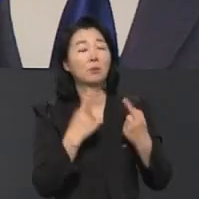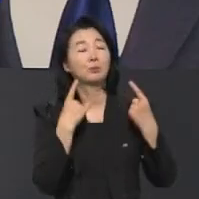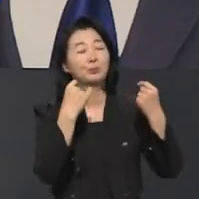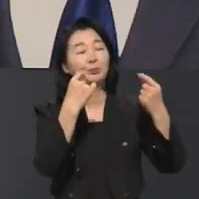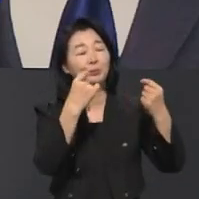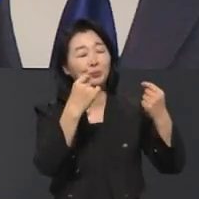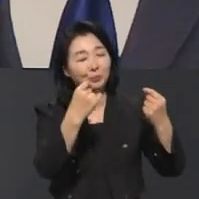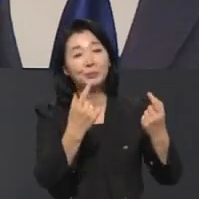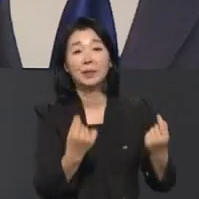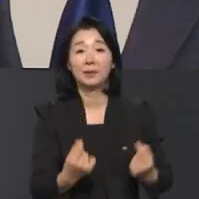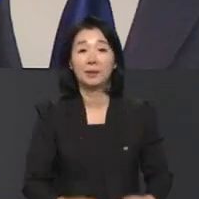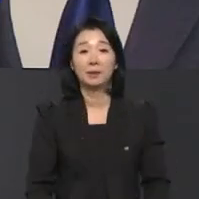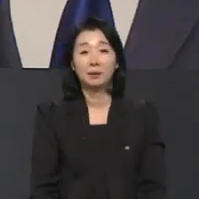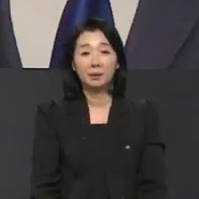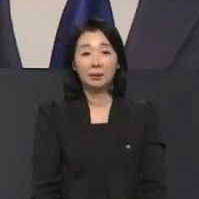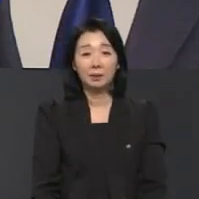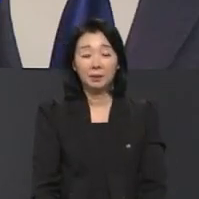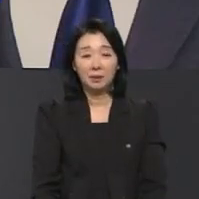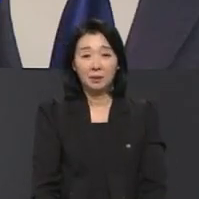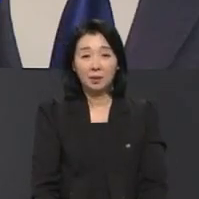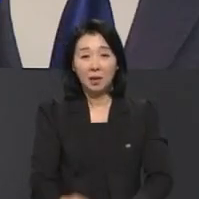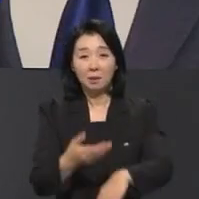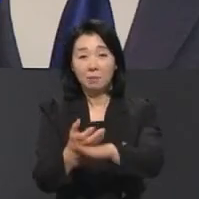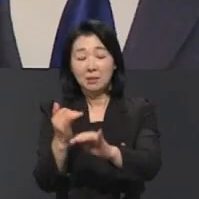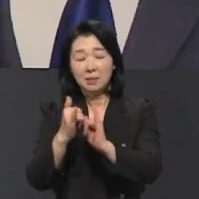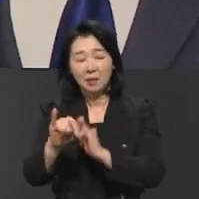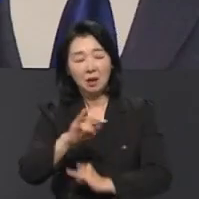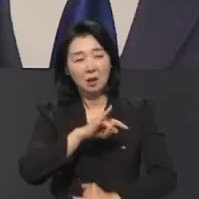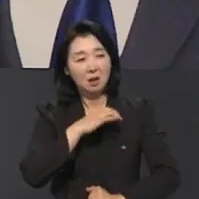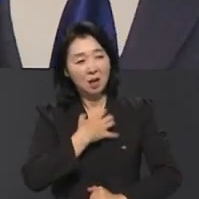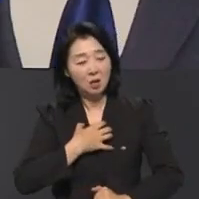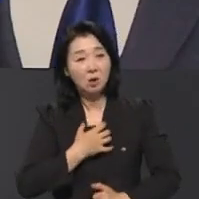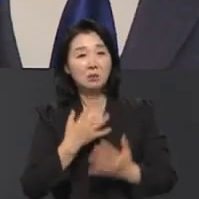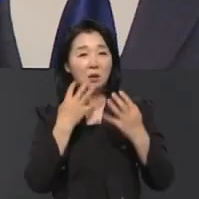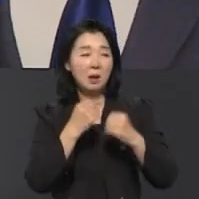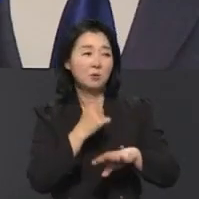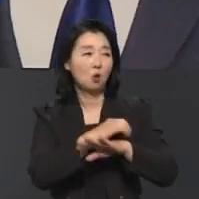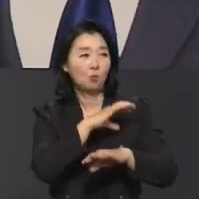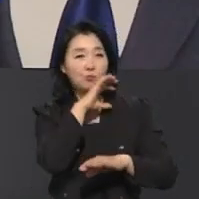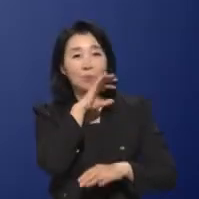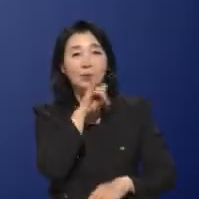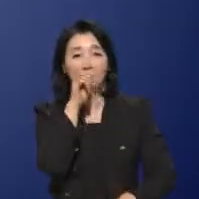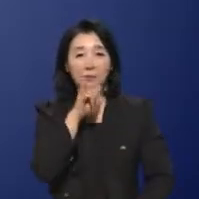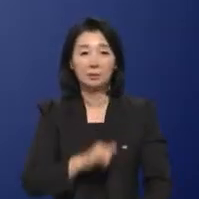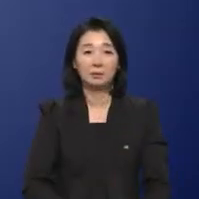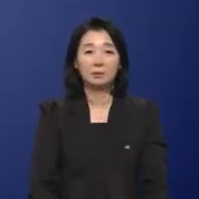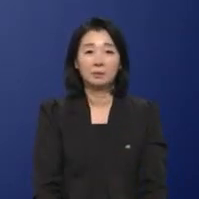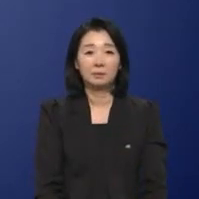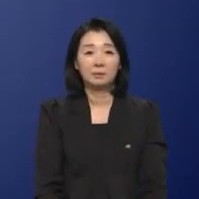돌입했다는 해석이 가능합니다. 비명계에선 우려의 목소리와 함께 반발이 나오고 있는데요.